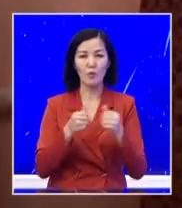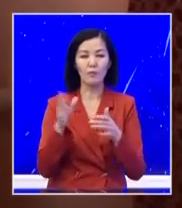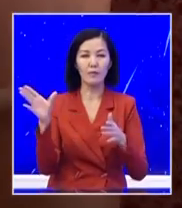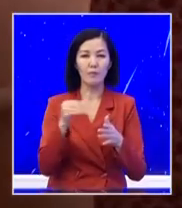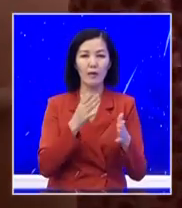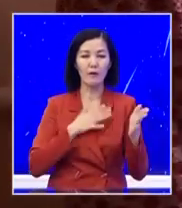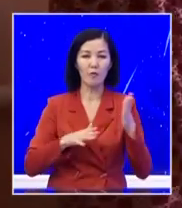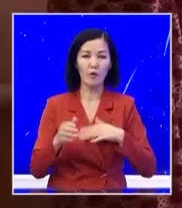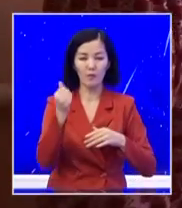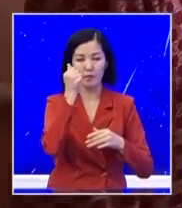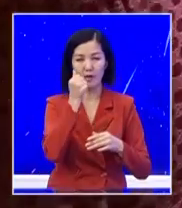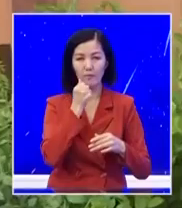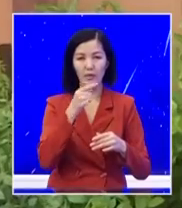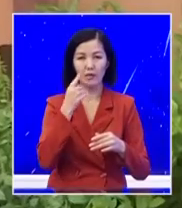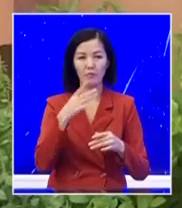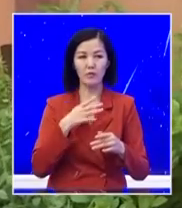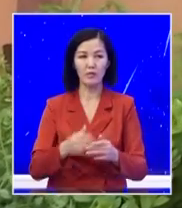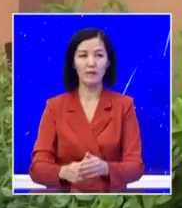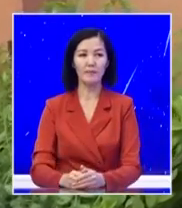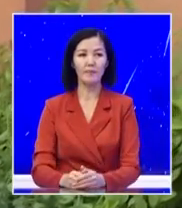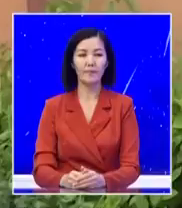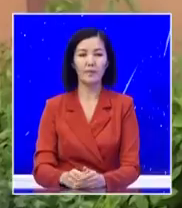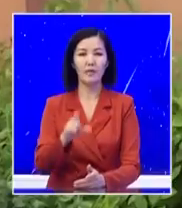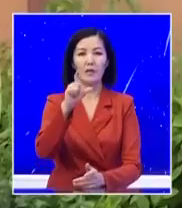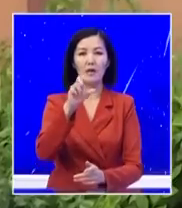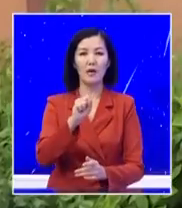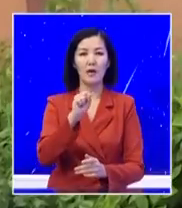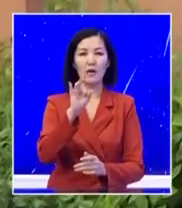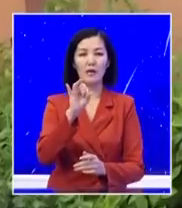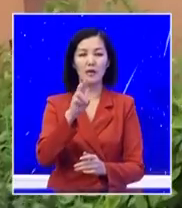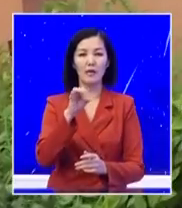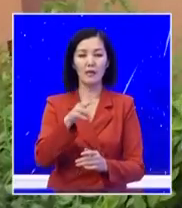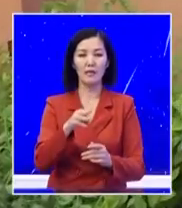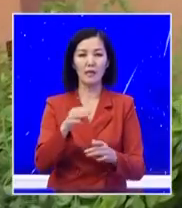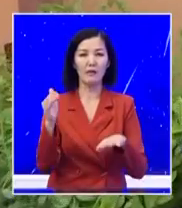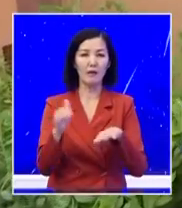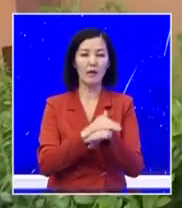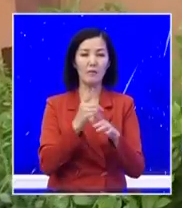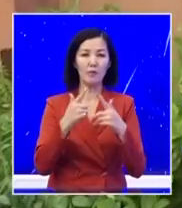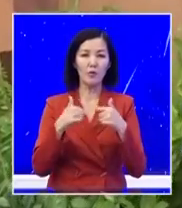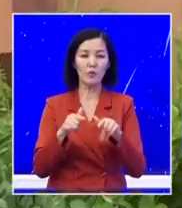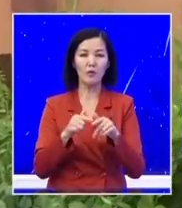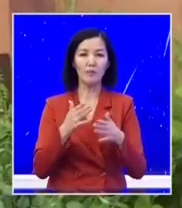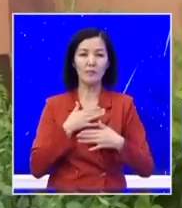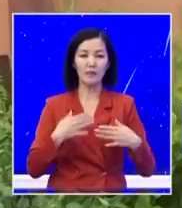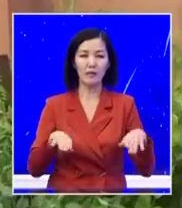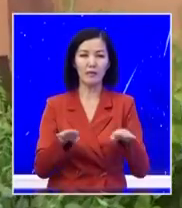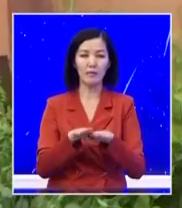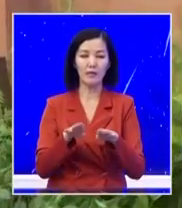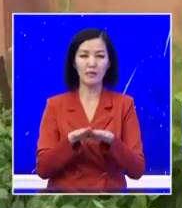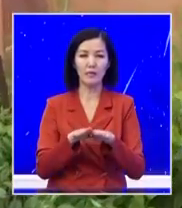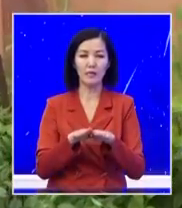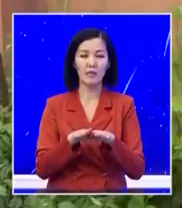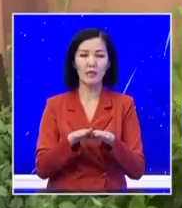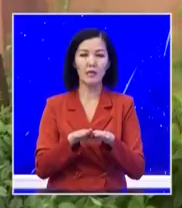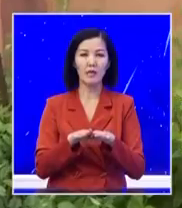қуанып, алғыс айтып жатыр. Мына міне қаракет қайырымдылық қоры деген жақсы болды. Біз сықылды мұқтаж азаматтардың әйтеуір бітті деп